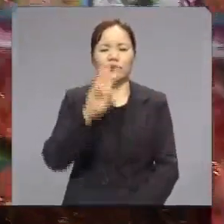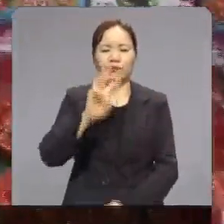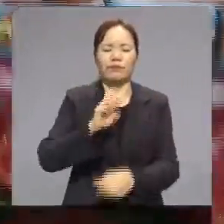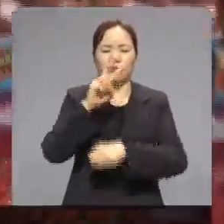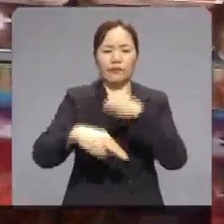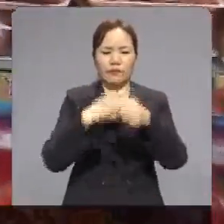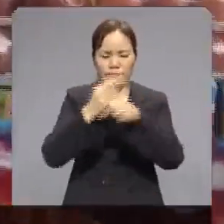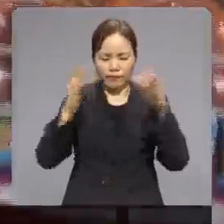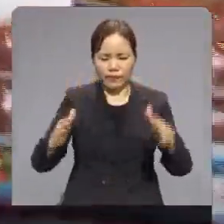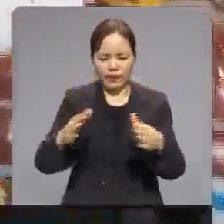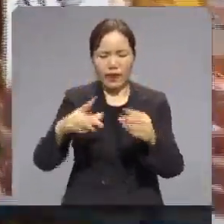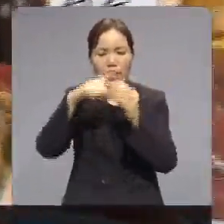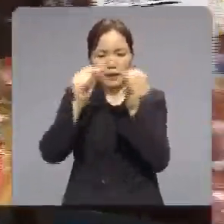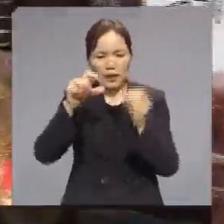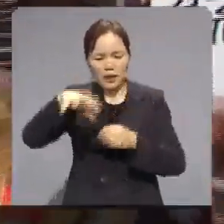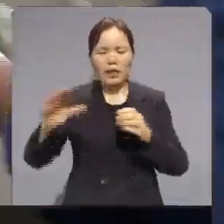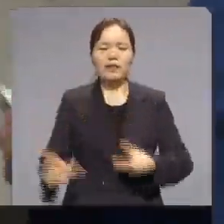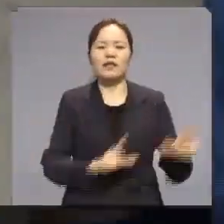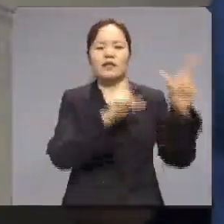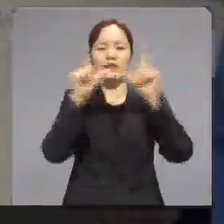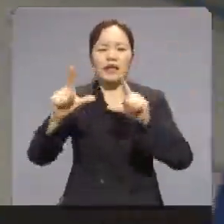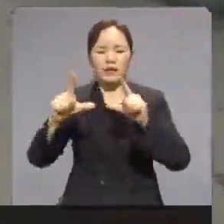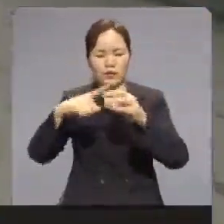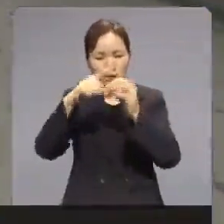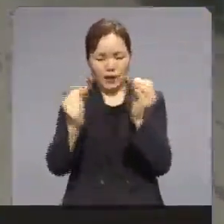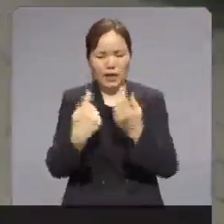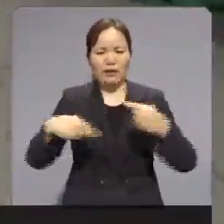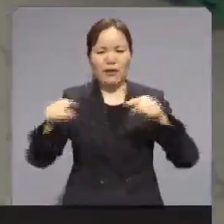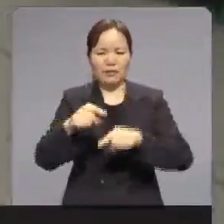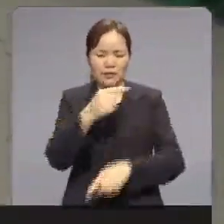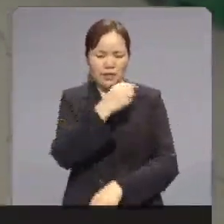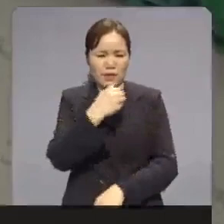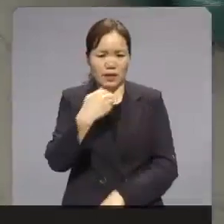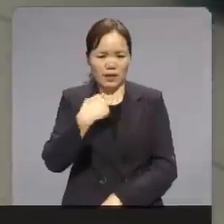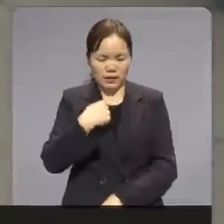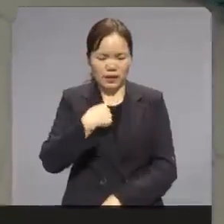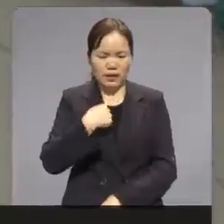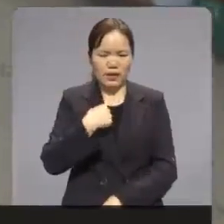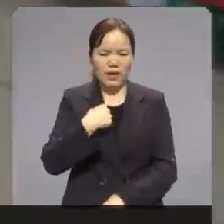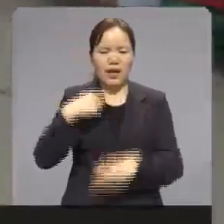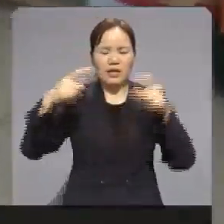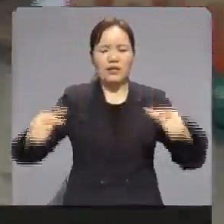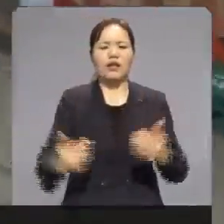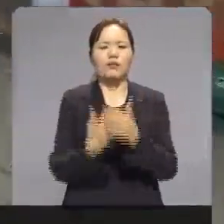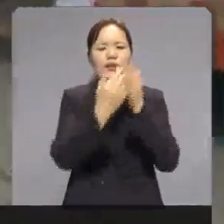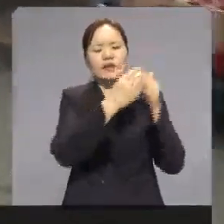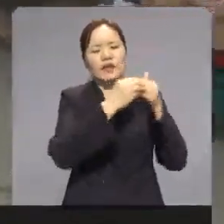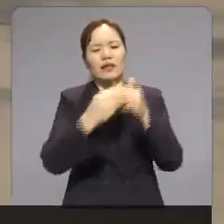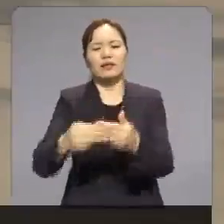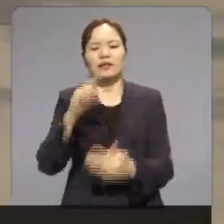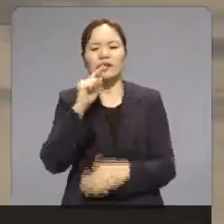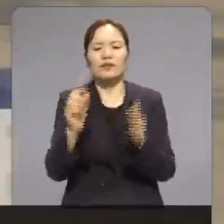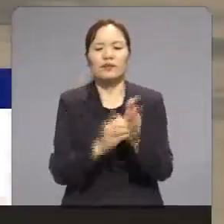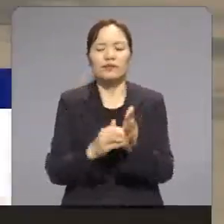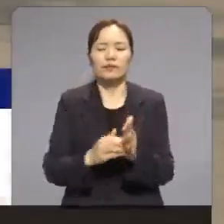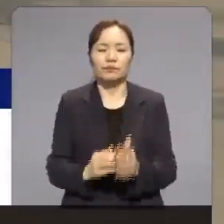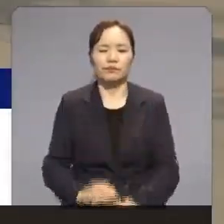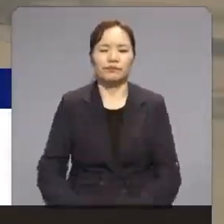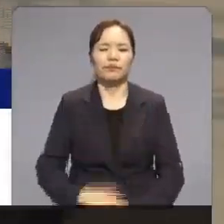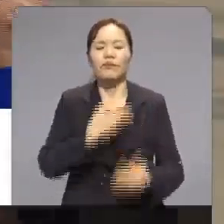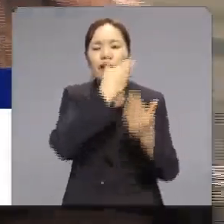32년째 계양에서 살고 있고 계양과 함께할 자신이 지역 발전을 이끌겠다고 강조합니다.